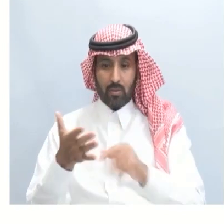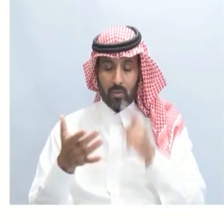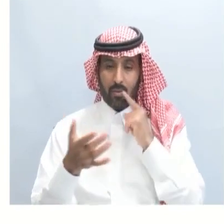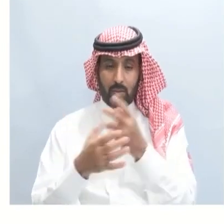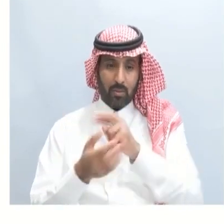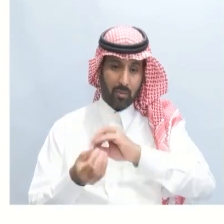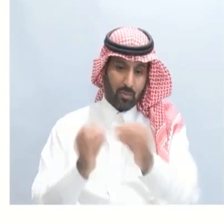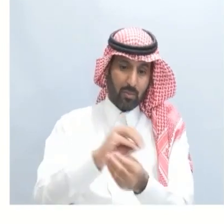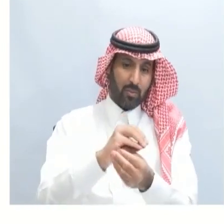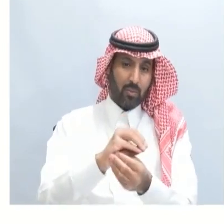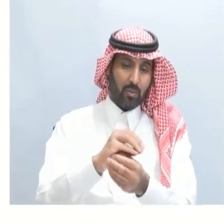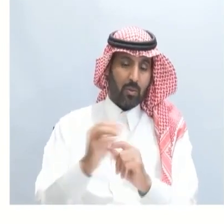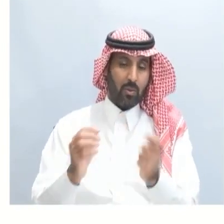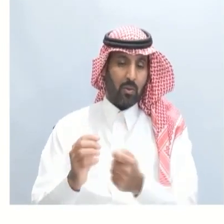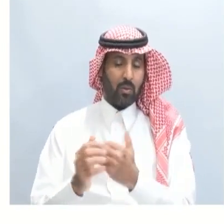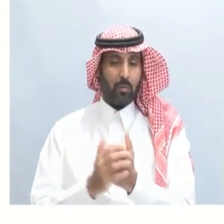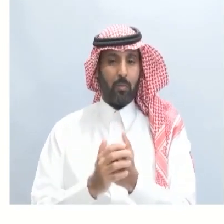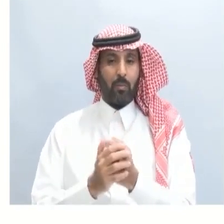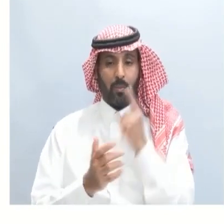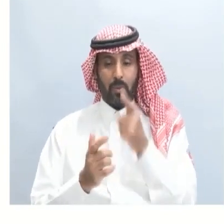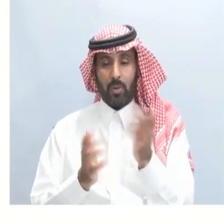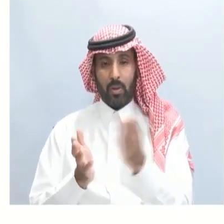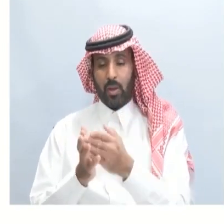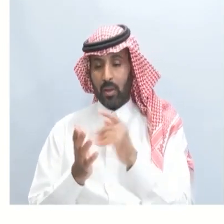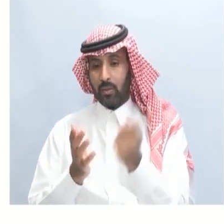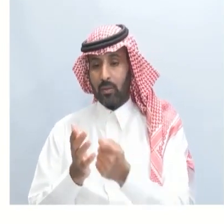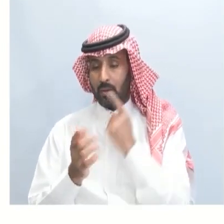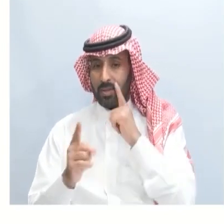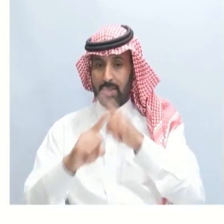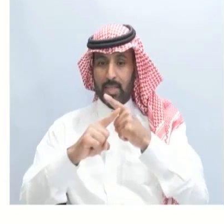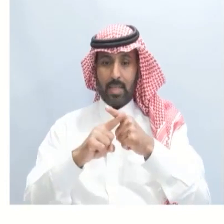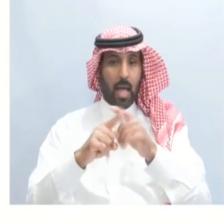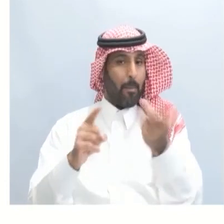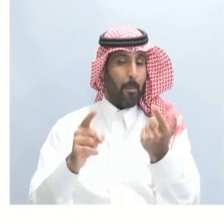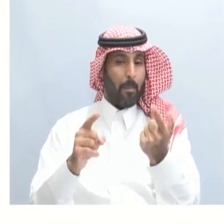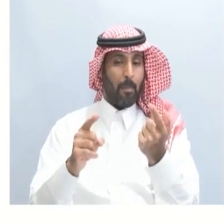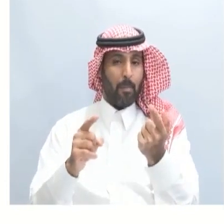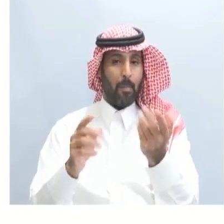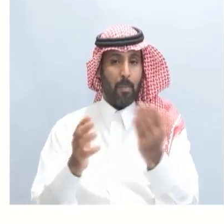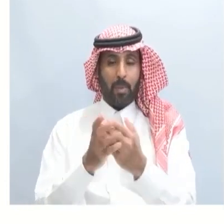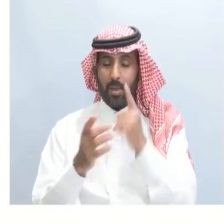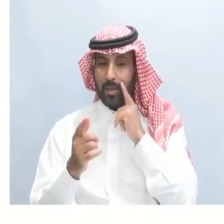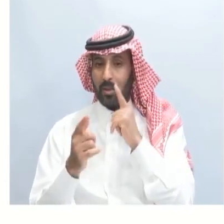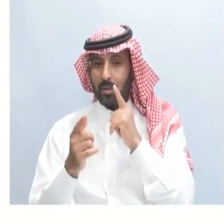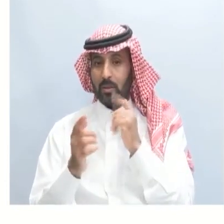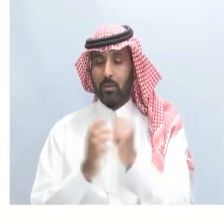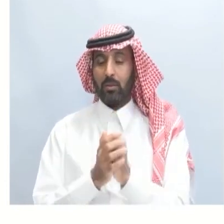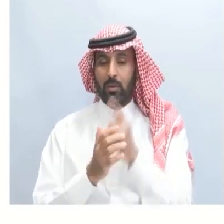بتحويلها طيب ماذا سافعل الان ساقوم بعمليه الضرب لمن ل ل